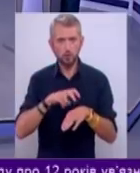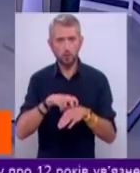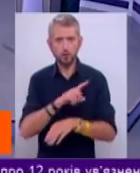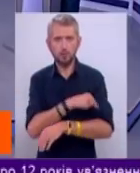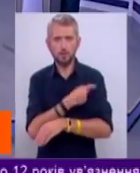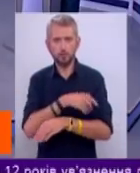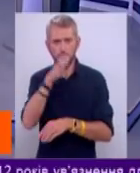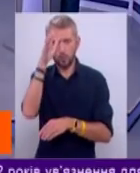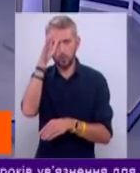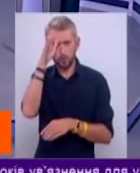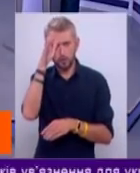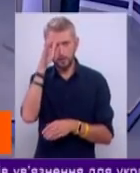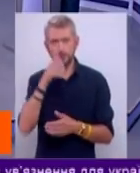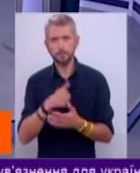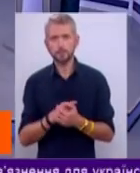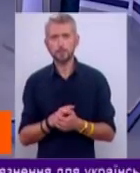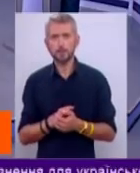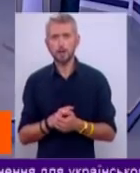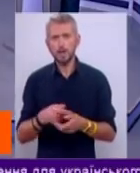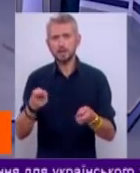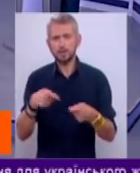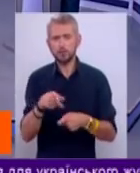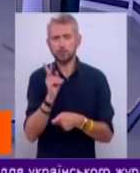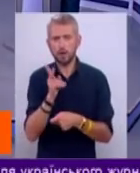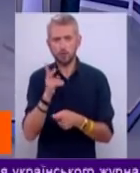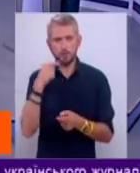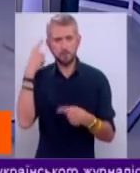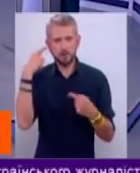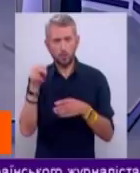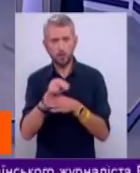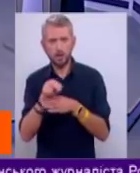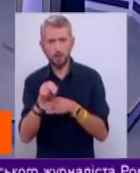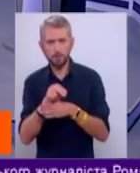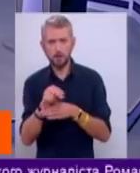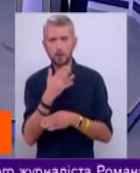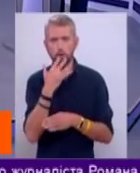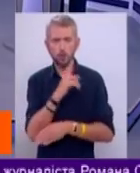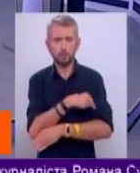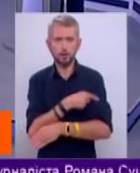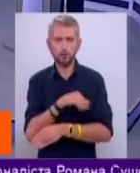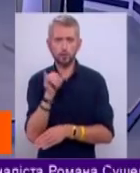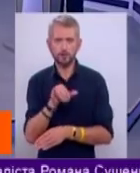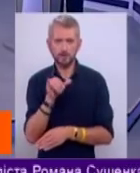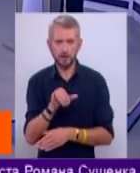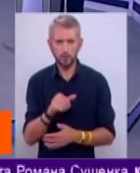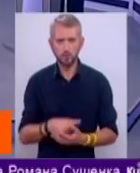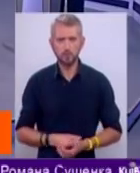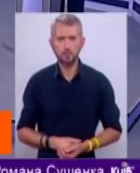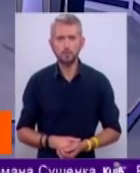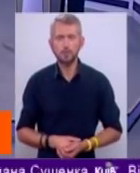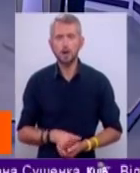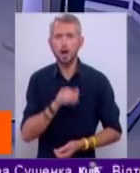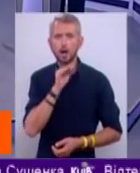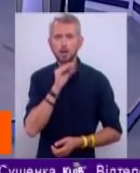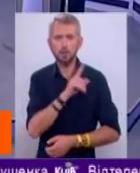кафедри психосоматичної медицини та психотерапії медико-психологічного факультету Національного медичного університету імені Богомольця,